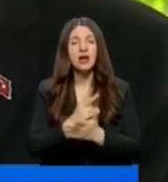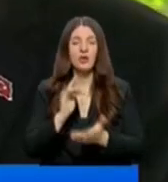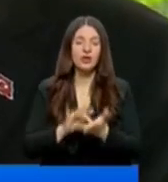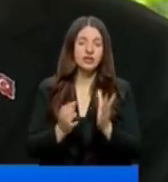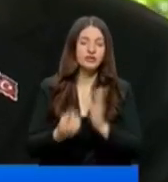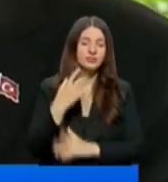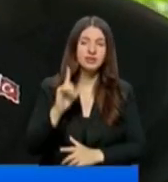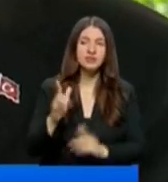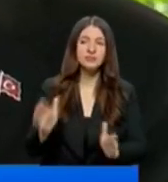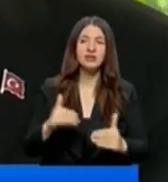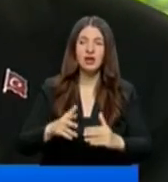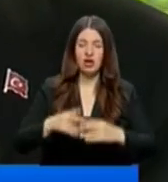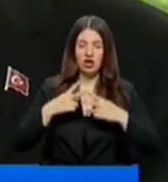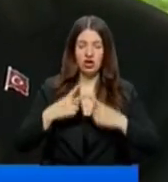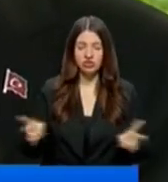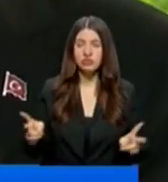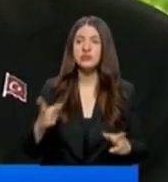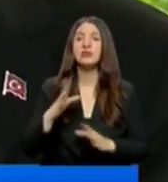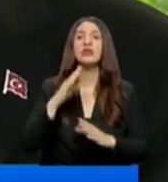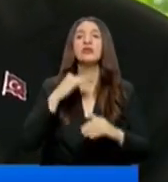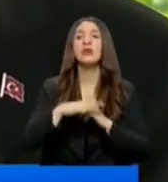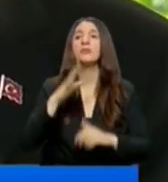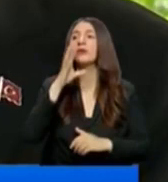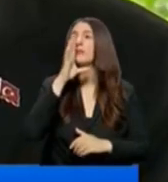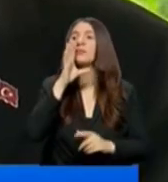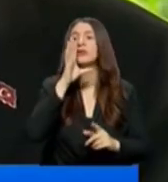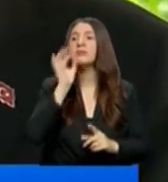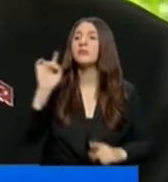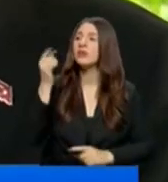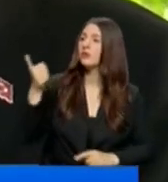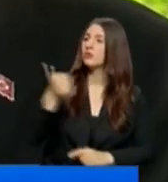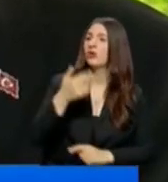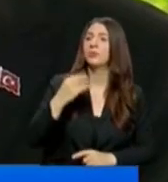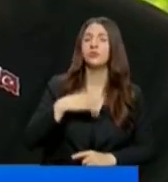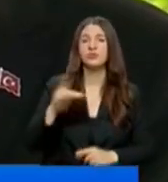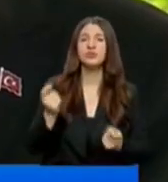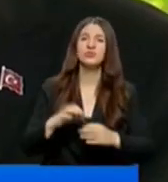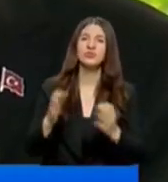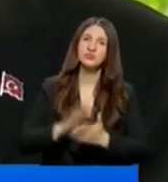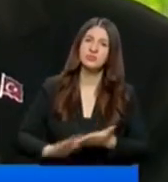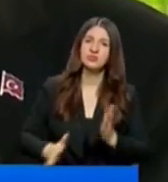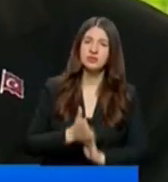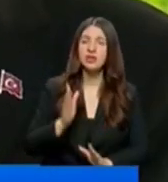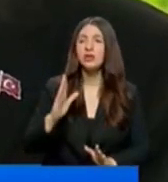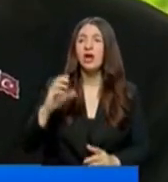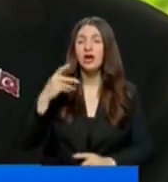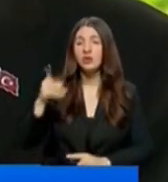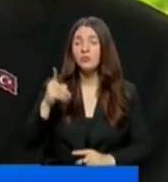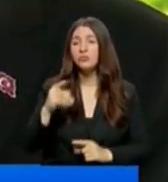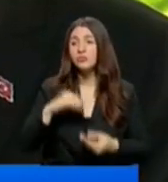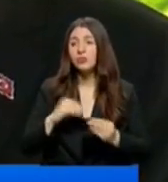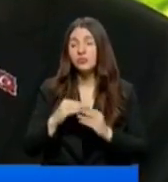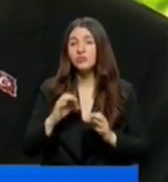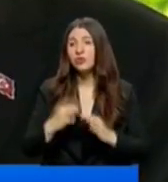ortaya konmalı. Sandıklar açılmalı. Millet kimi iktidara getirmek istiyorsa getirsin ve bu iş çözülsün. Erdoğan'ın bu